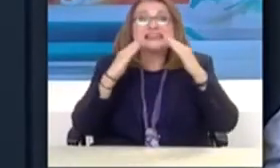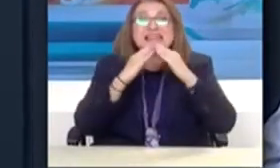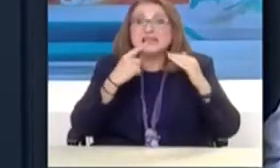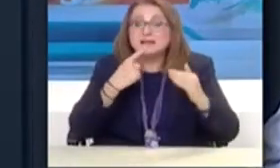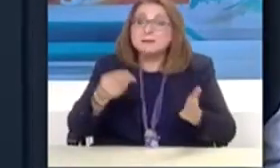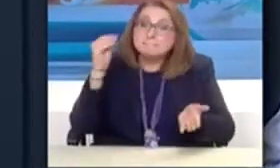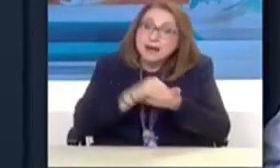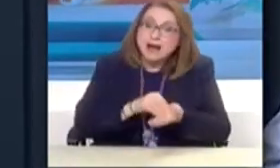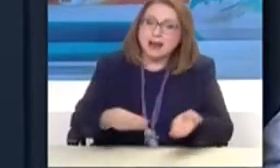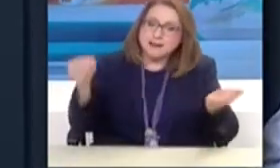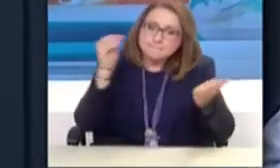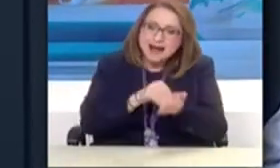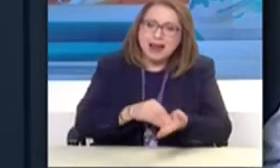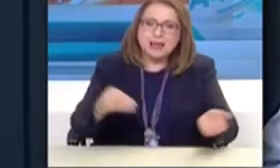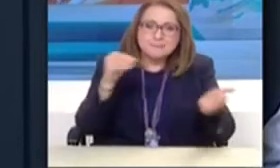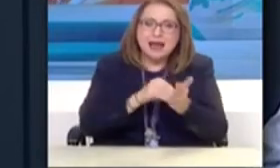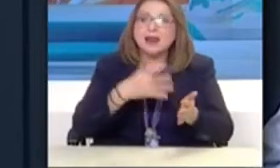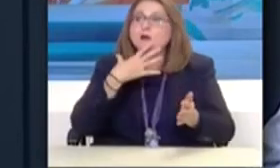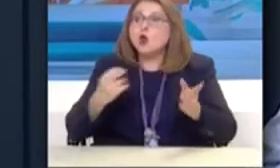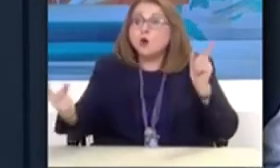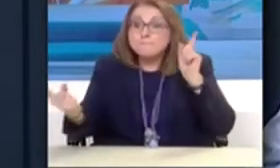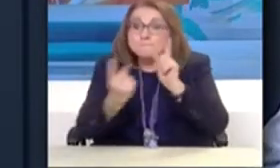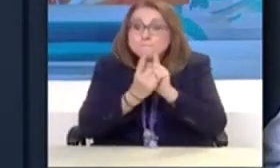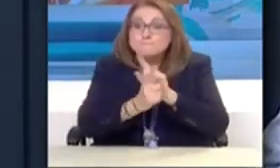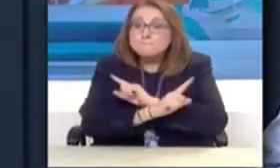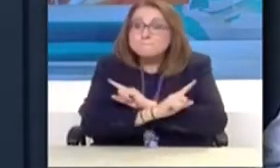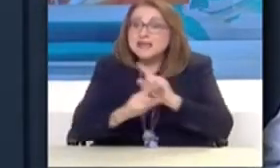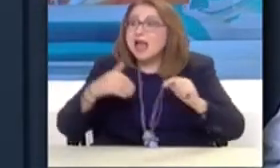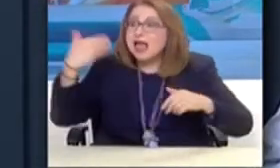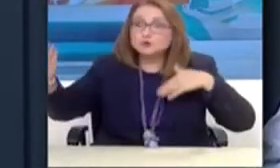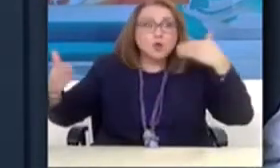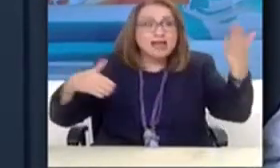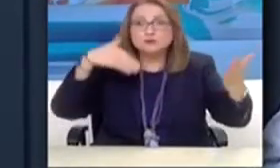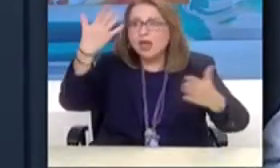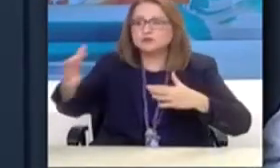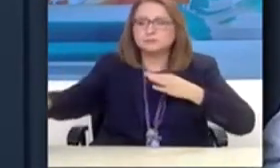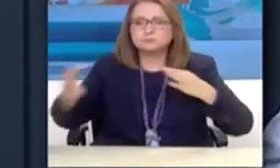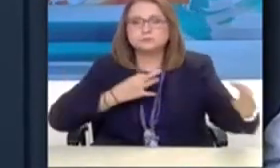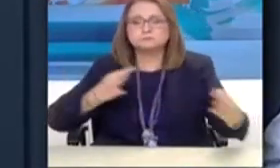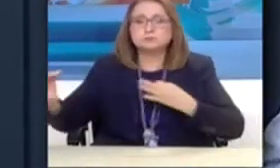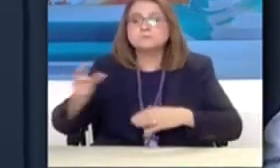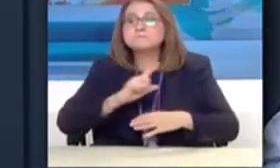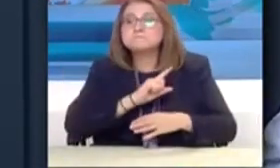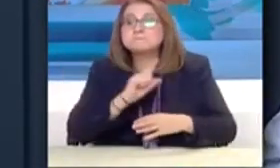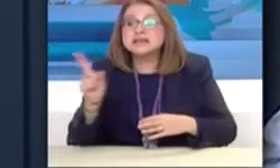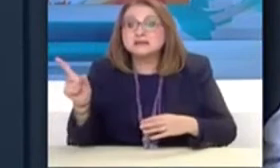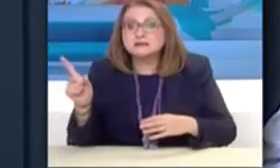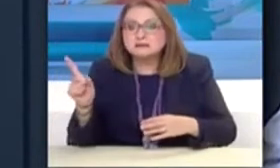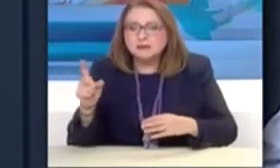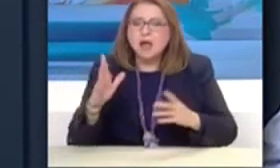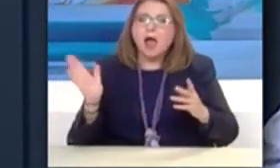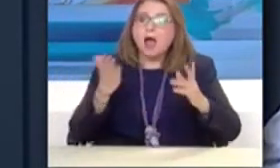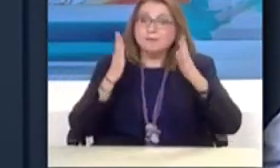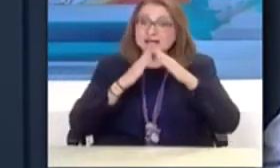τις επαφές με άτομα εκτός του στενού οικογενειακού τους κύκλου. Η κυκλοφορία εκτός οικίας πρέπει